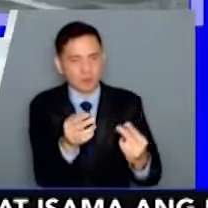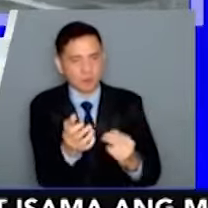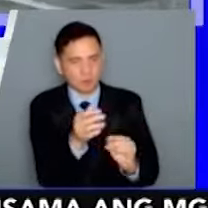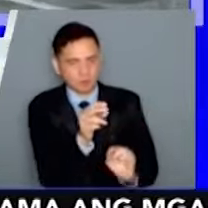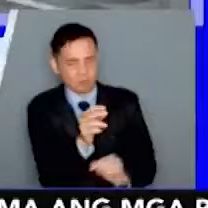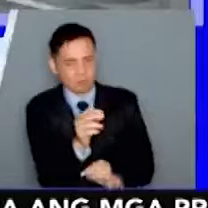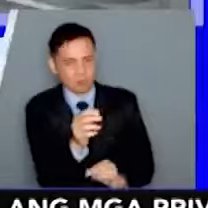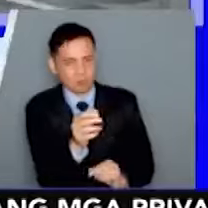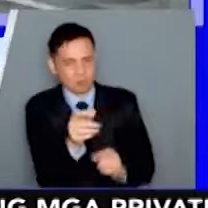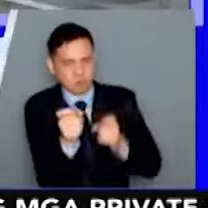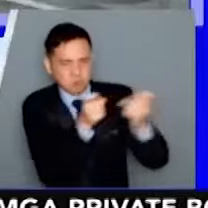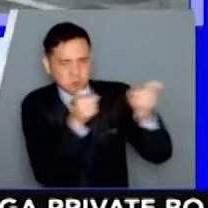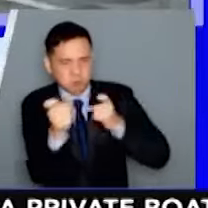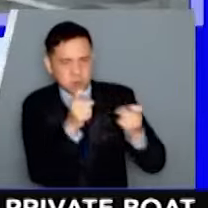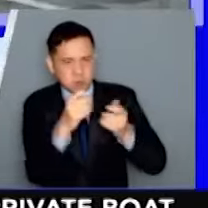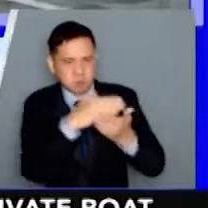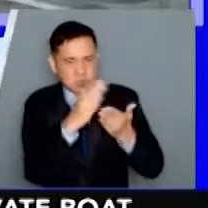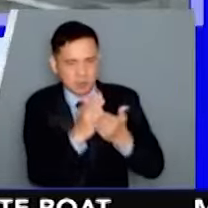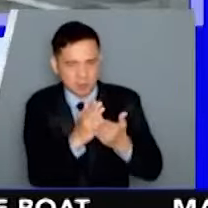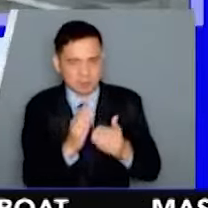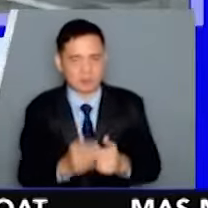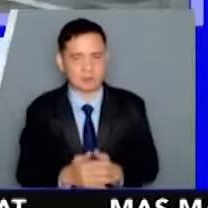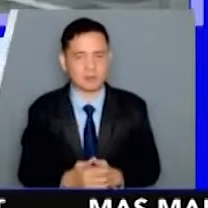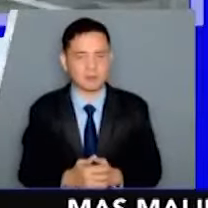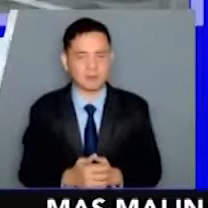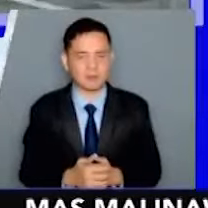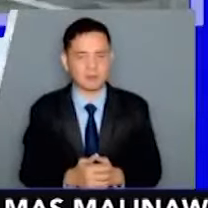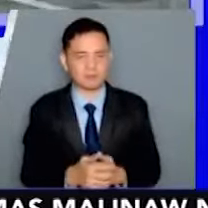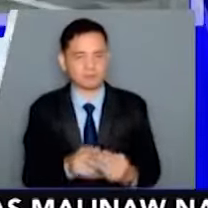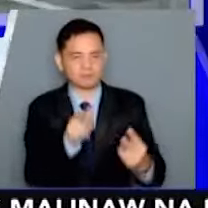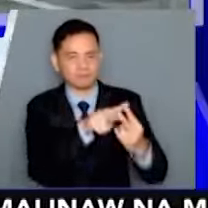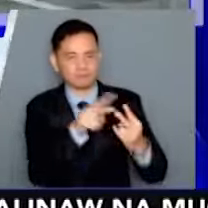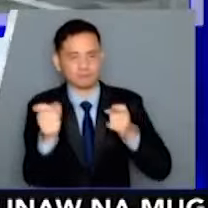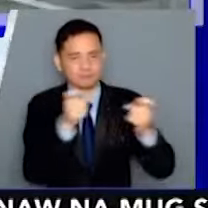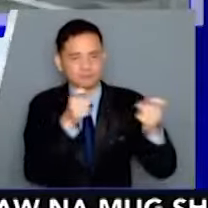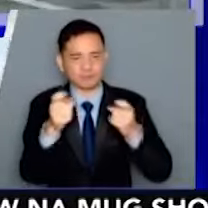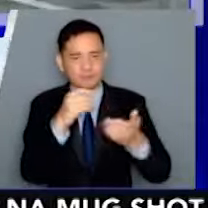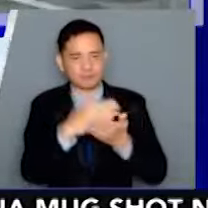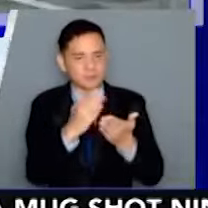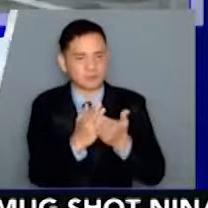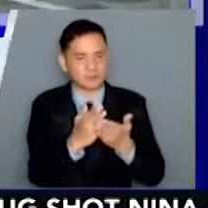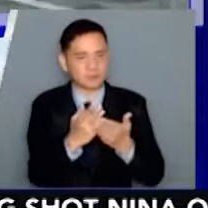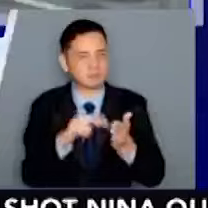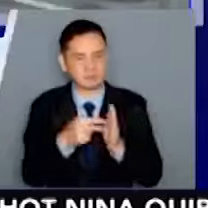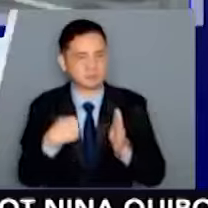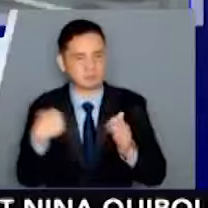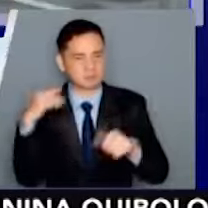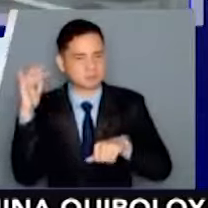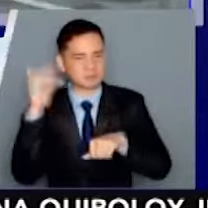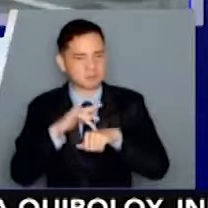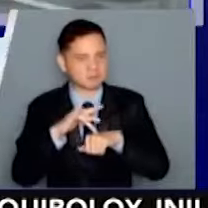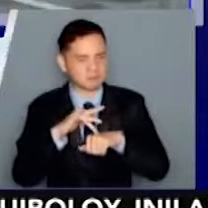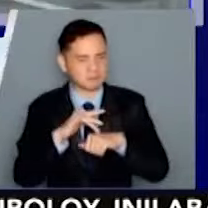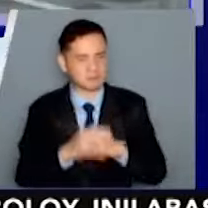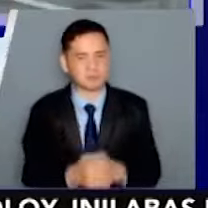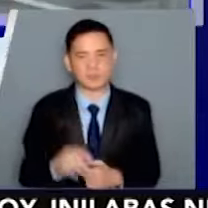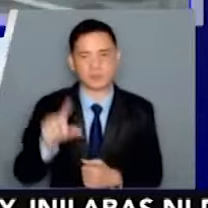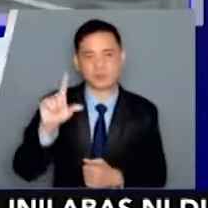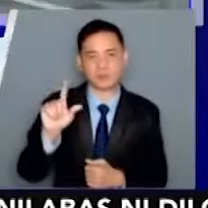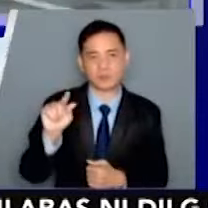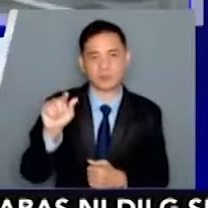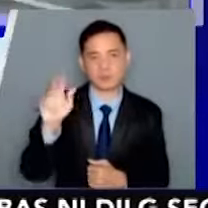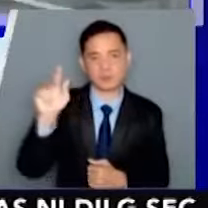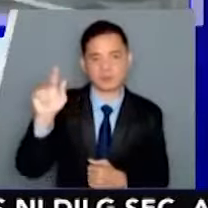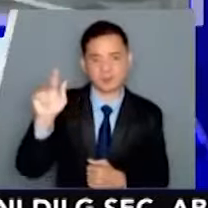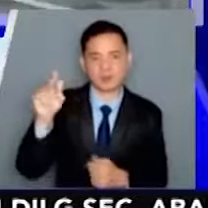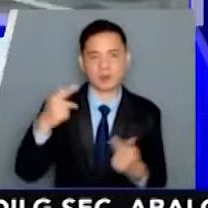Zaldico at ni Congressman Martin Romualdez. Noong 2023 raw, may inaprobuhan na 5 billion pesos na